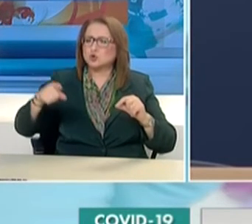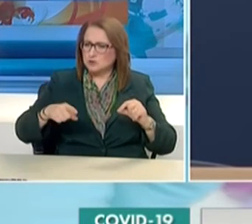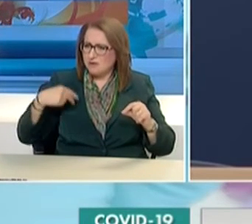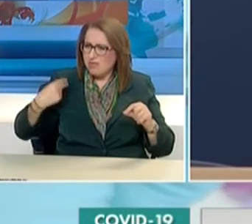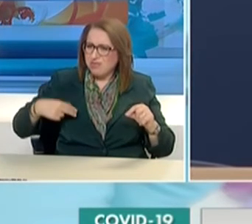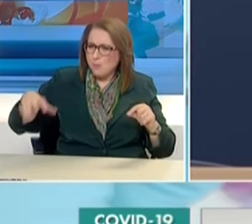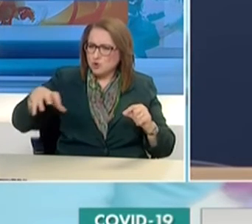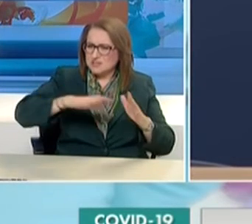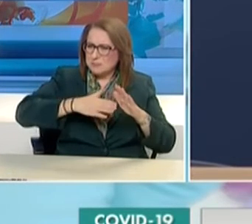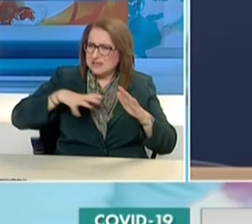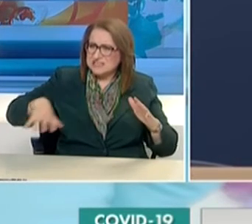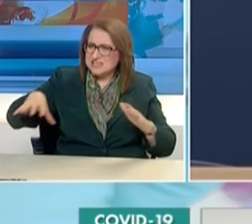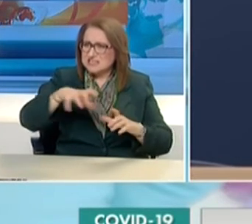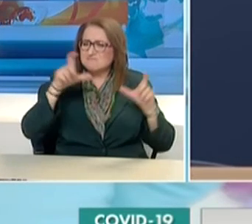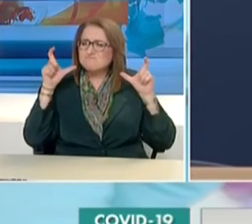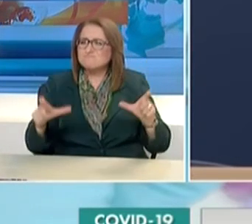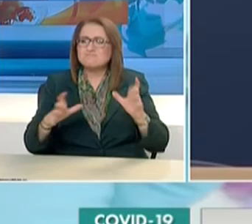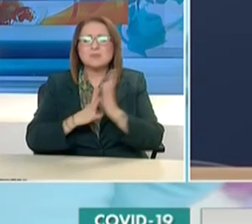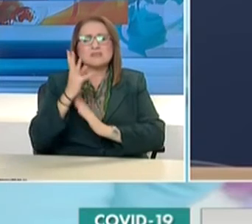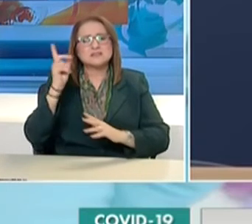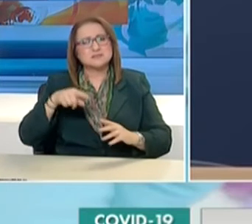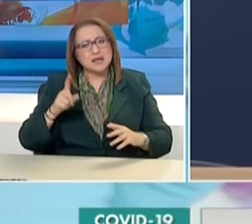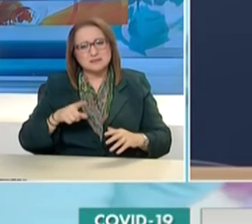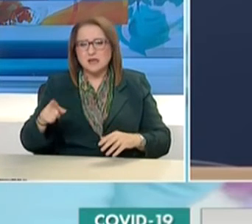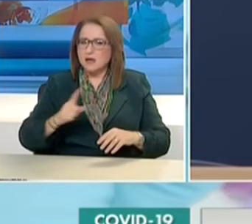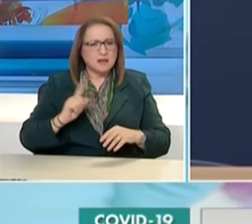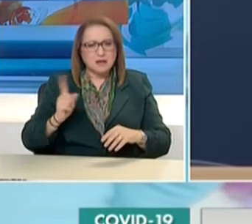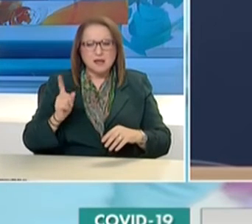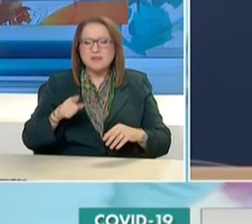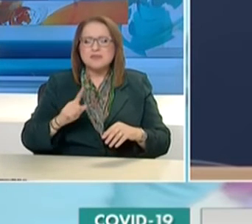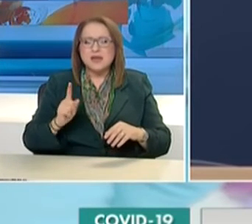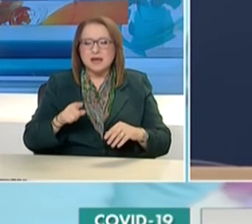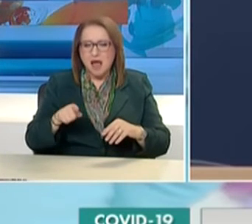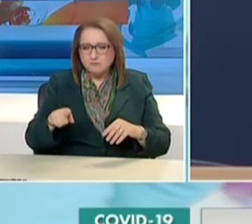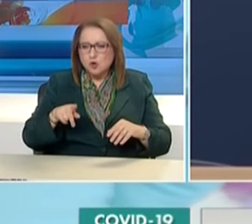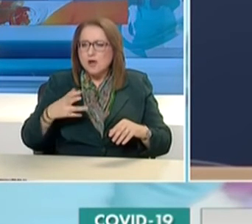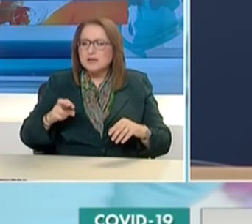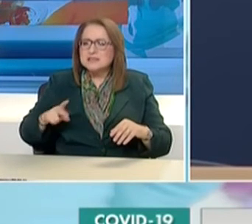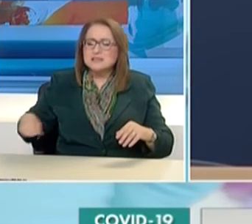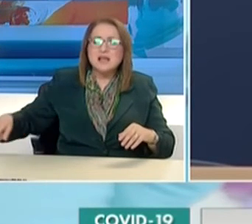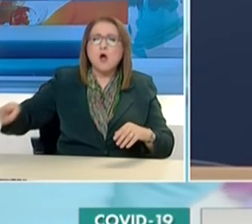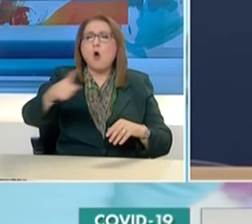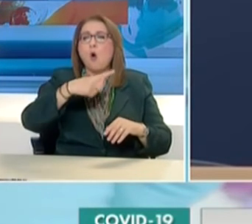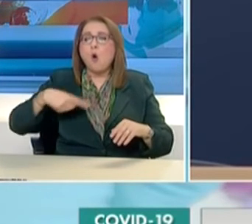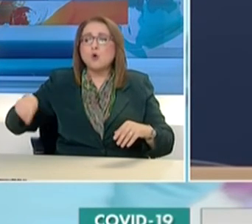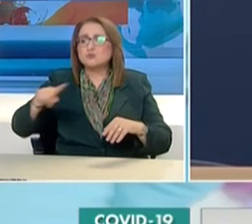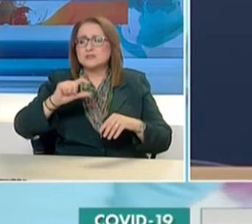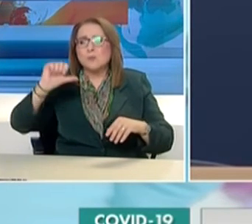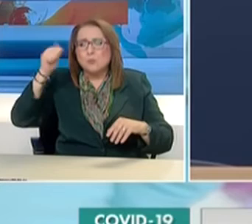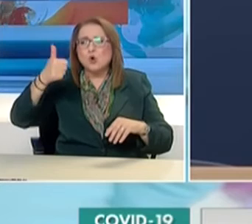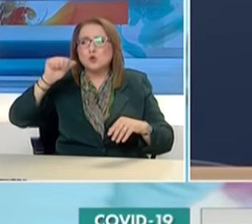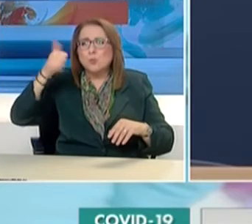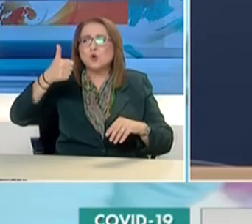πολύ προσοχή. Να καταλάβουμε όλοι ότι είναι ένα θέμα που αφορά όλους μας και η ατομική ευθύνη θα βοηθήσει περισσότερο